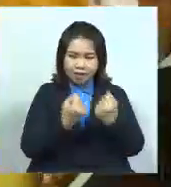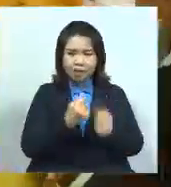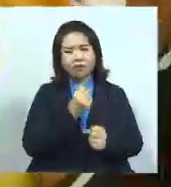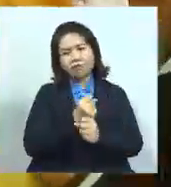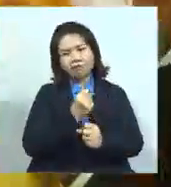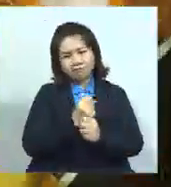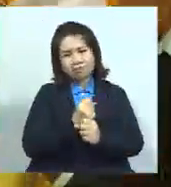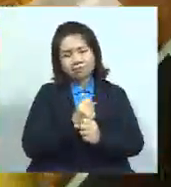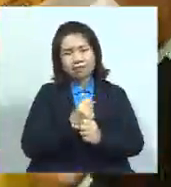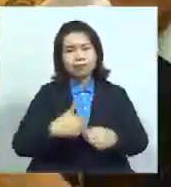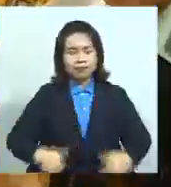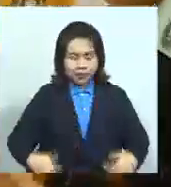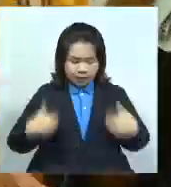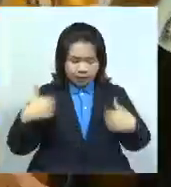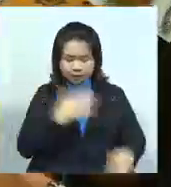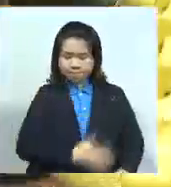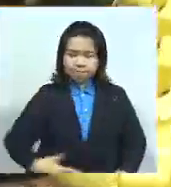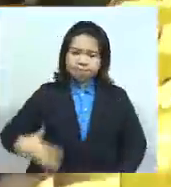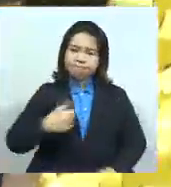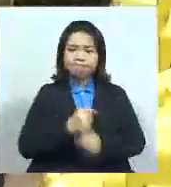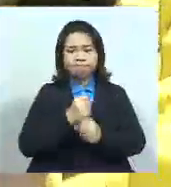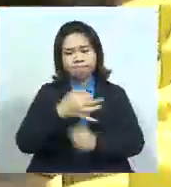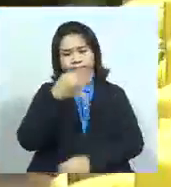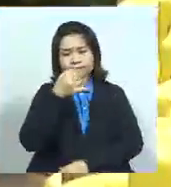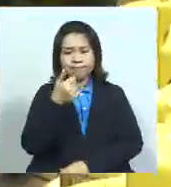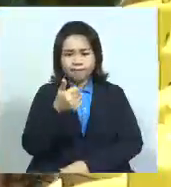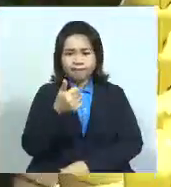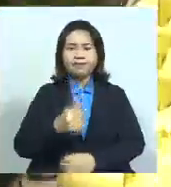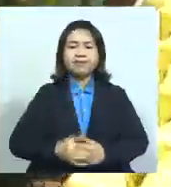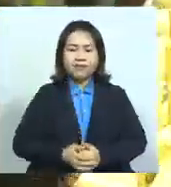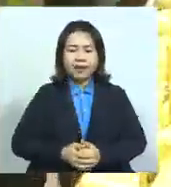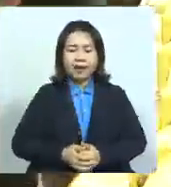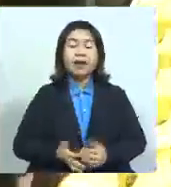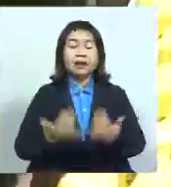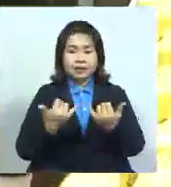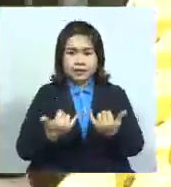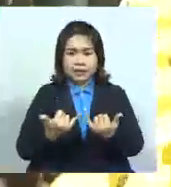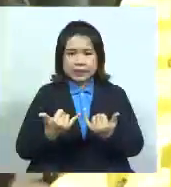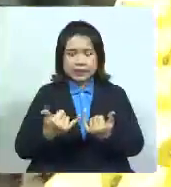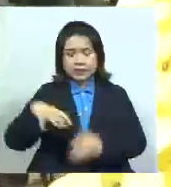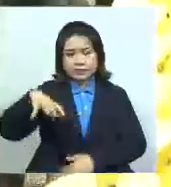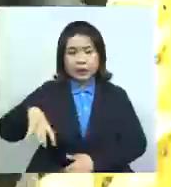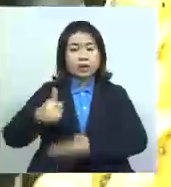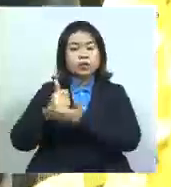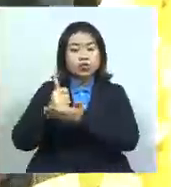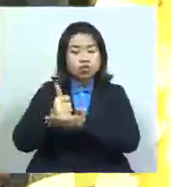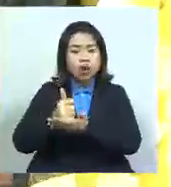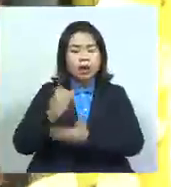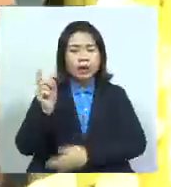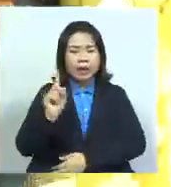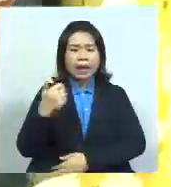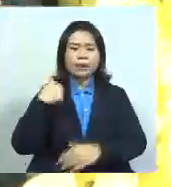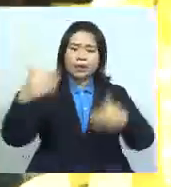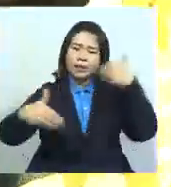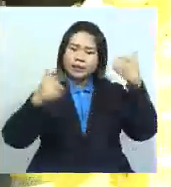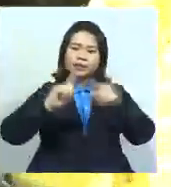ชีวิตและมีกำลังกายที่จะประกอบอาชีพสุจริตค่ะนอกจากนี้นะคะทางสภาสังคมสงเคราะห์ยังได้จัดกิจกร